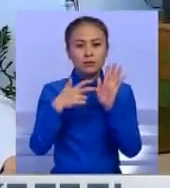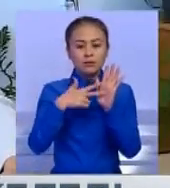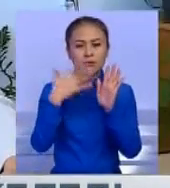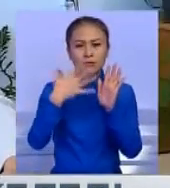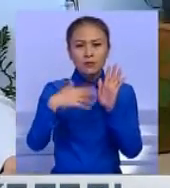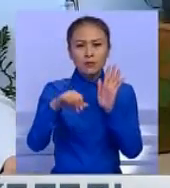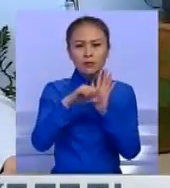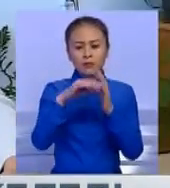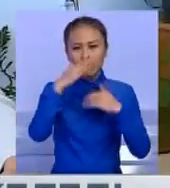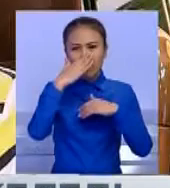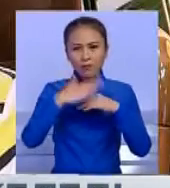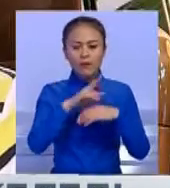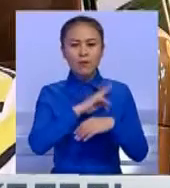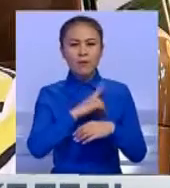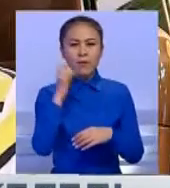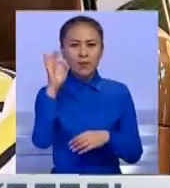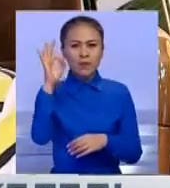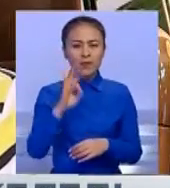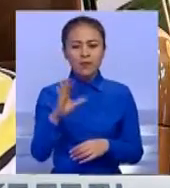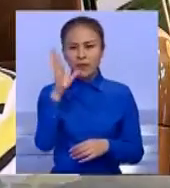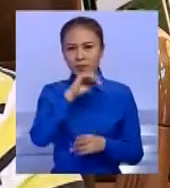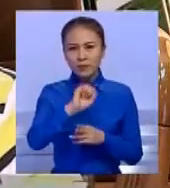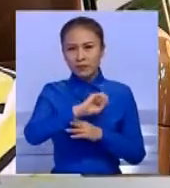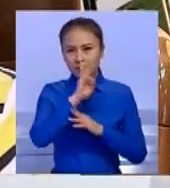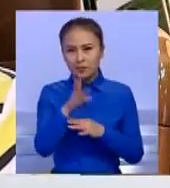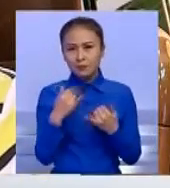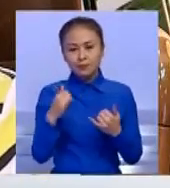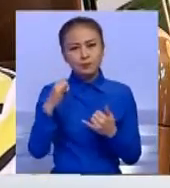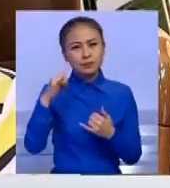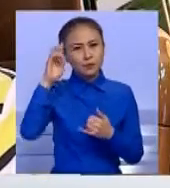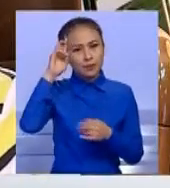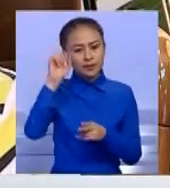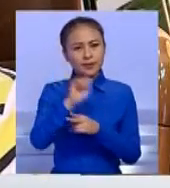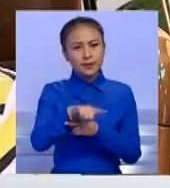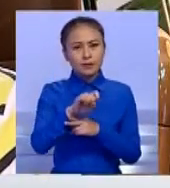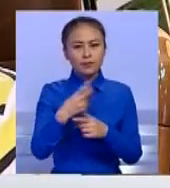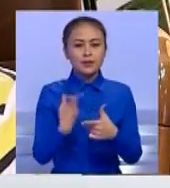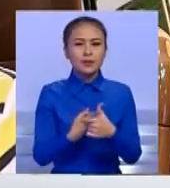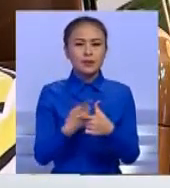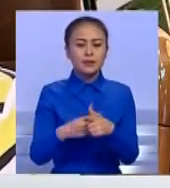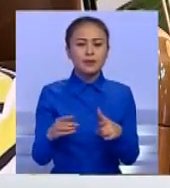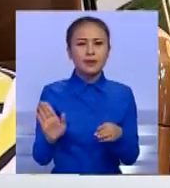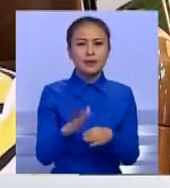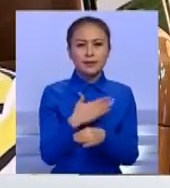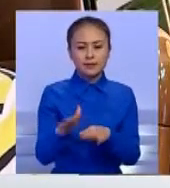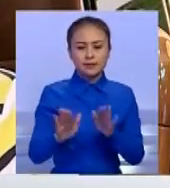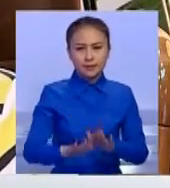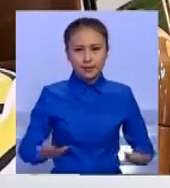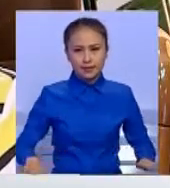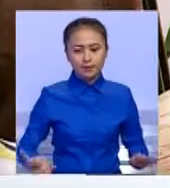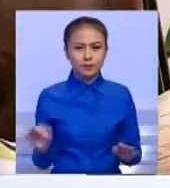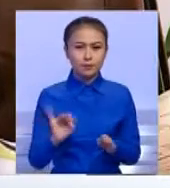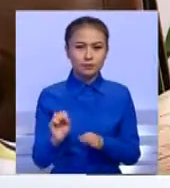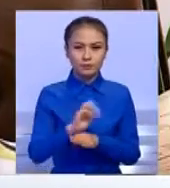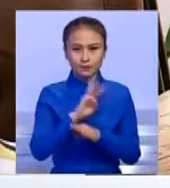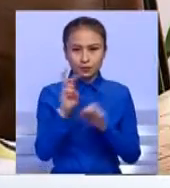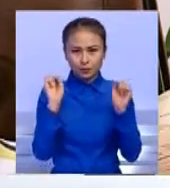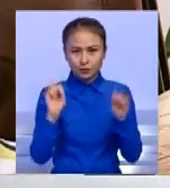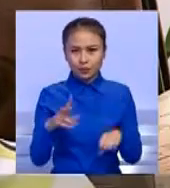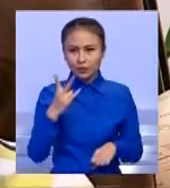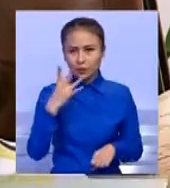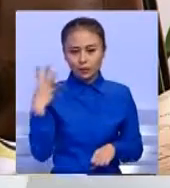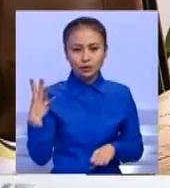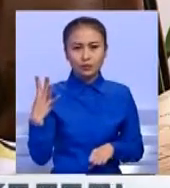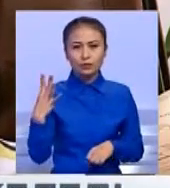Біз 100%-мен қамтай аламыз, әлде де жаңағы мемлекеттік тапсырыс алып отырған жеке балабақшалар балаларды қамтай алады. 24